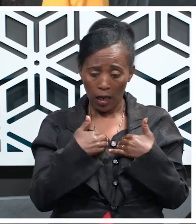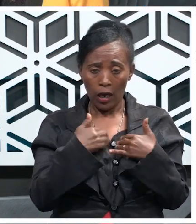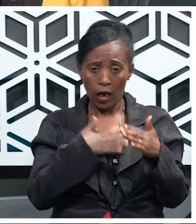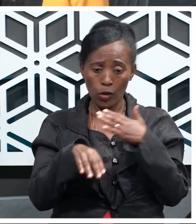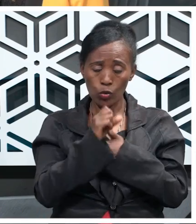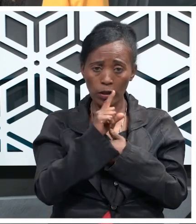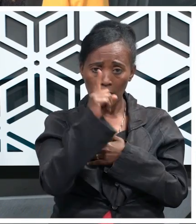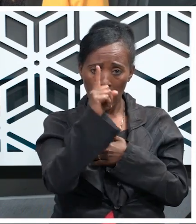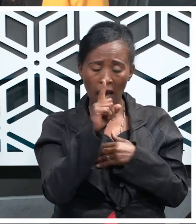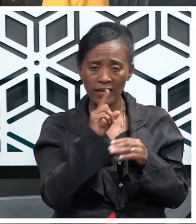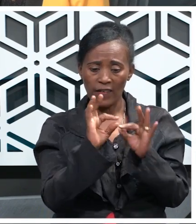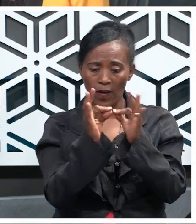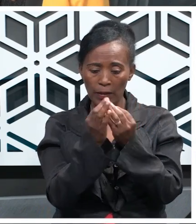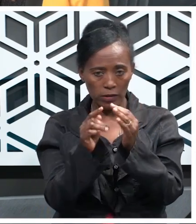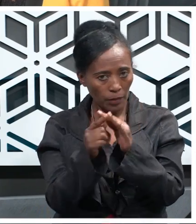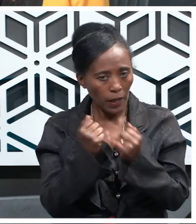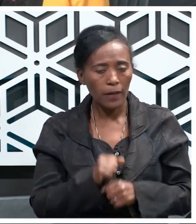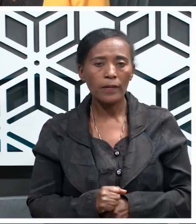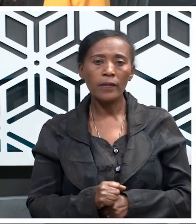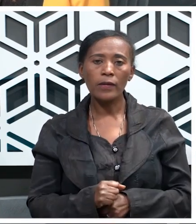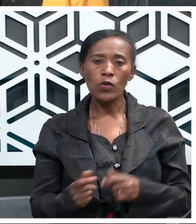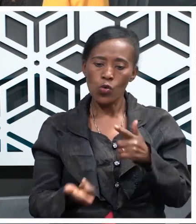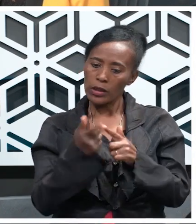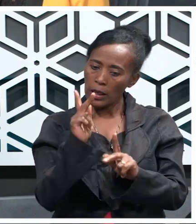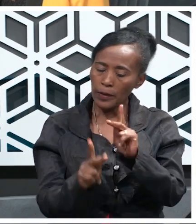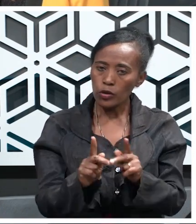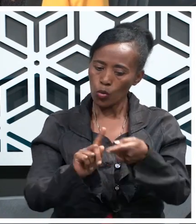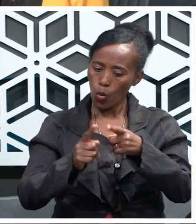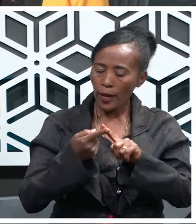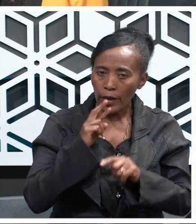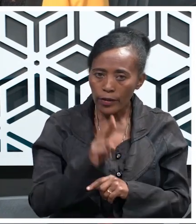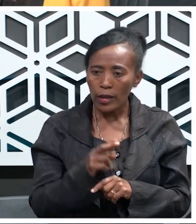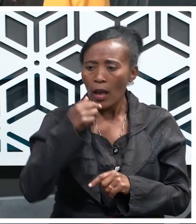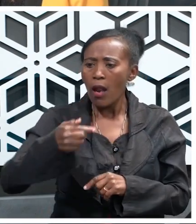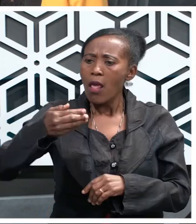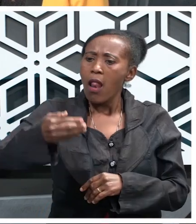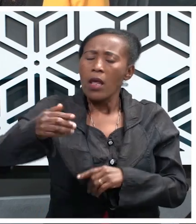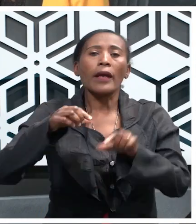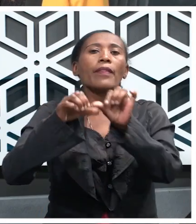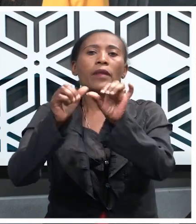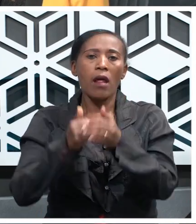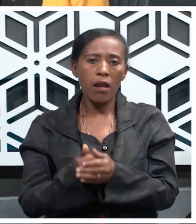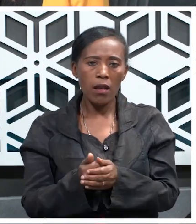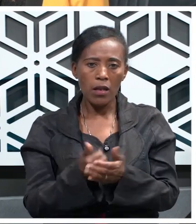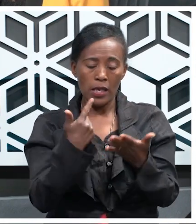ተደራራቢ ጉዳት ሲኖርብሽ አንድ ከፋሚሊ ይጀምራል ሁለት ከማህበረሰብ ከጓደኞች እያለ እያለ